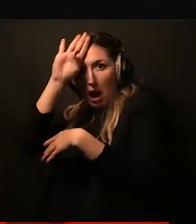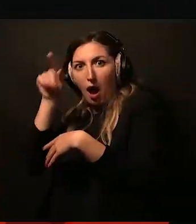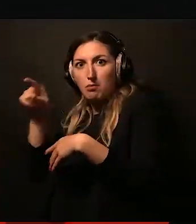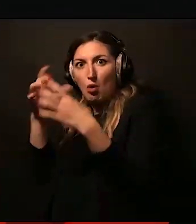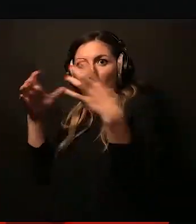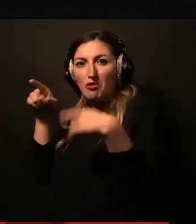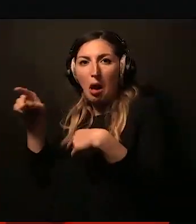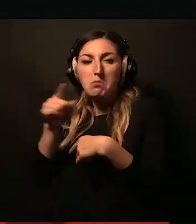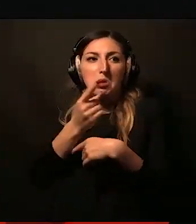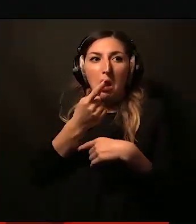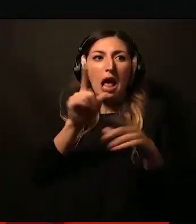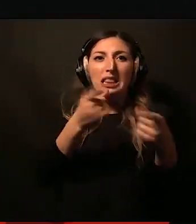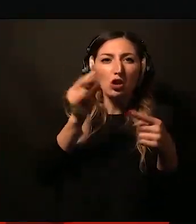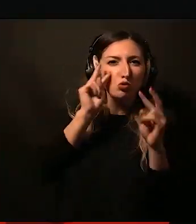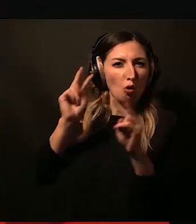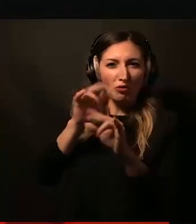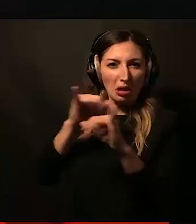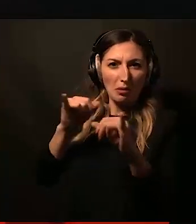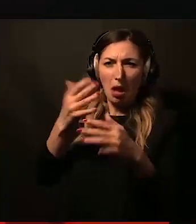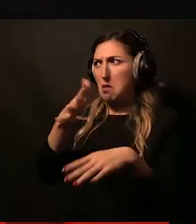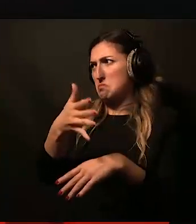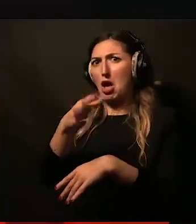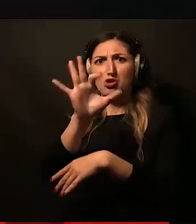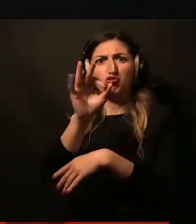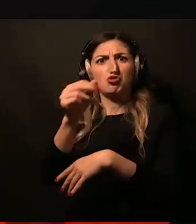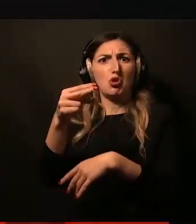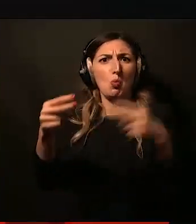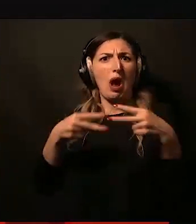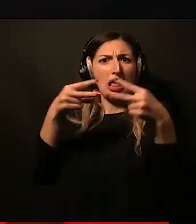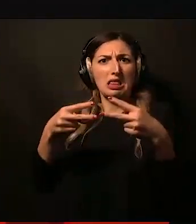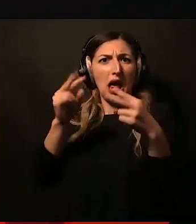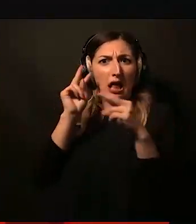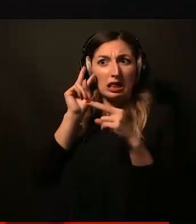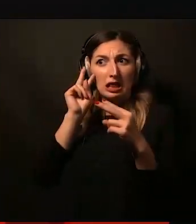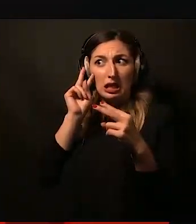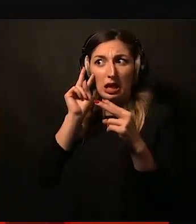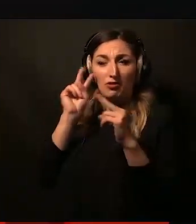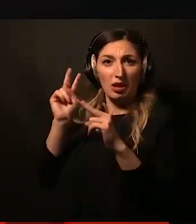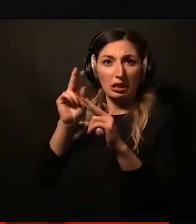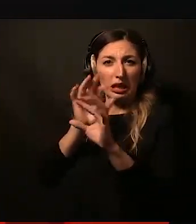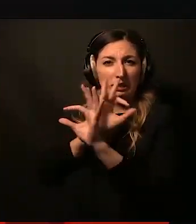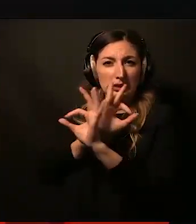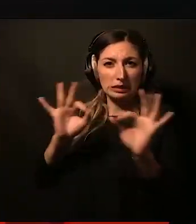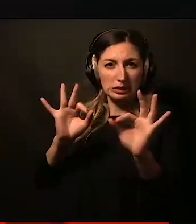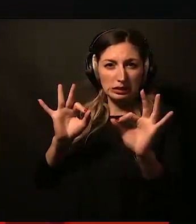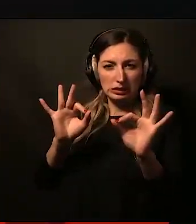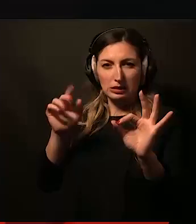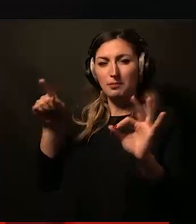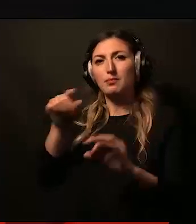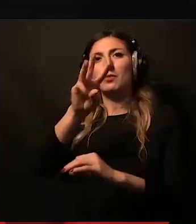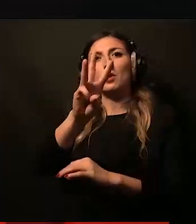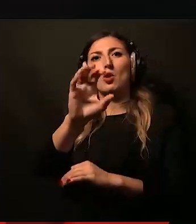che non viene vista da anima viva da oltre 50 anni fino a un certo punto un giorno Wonka